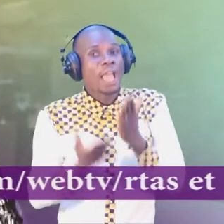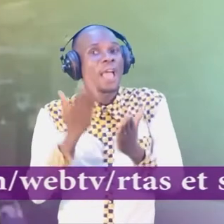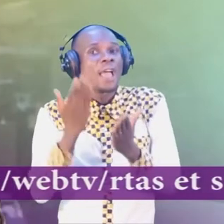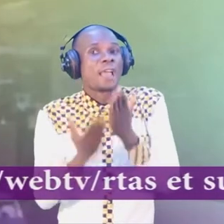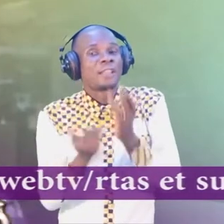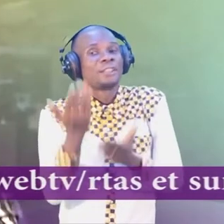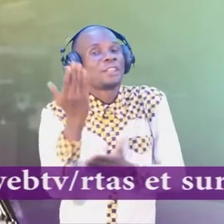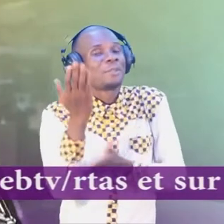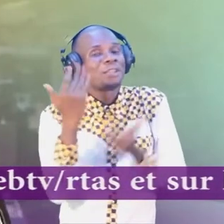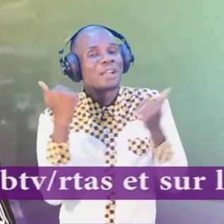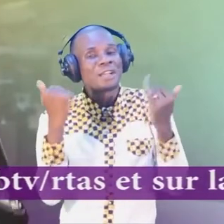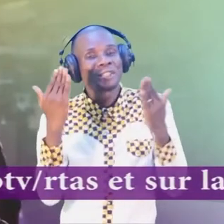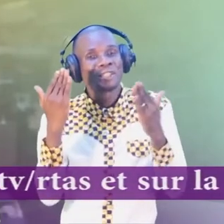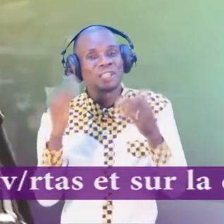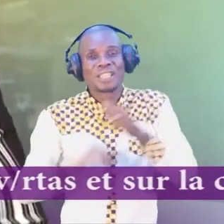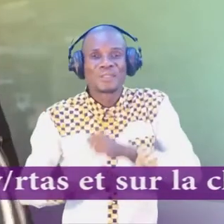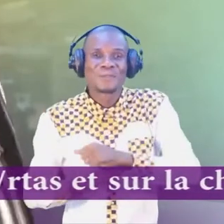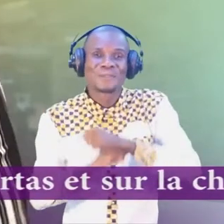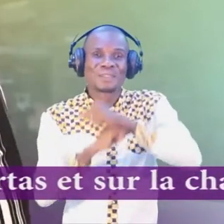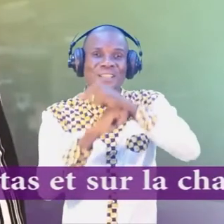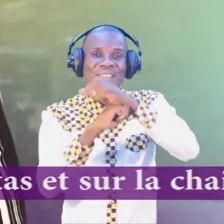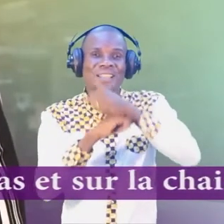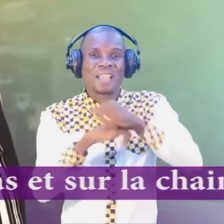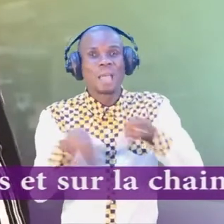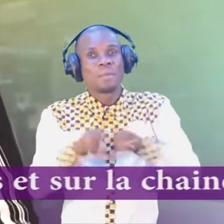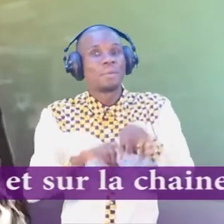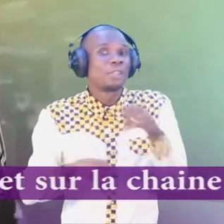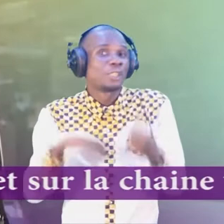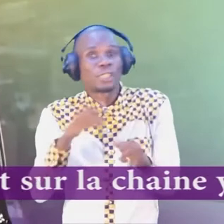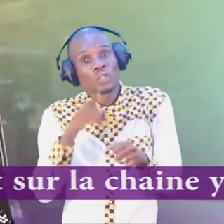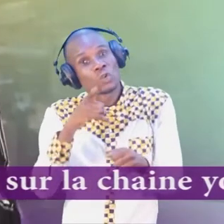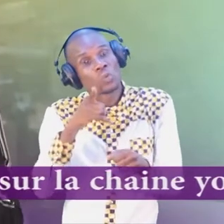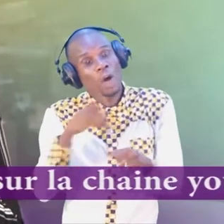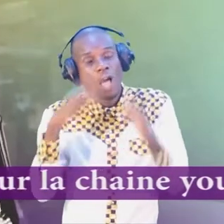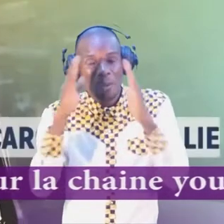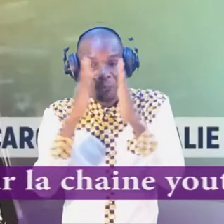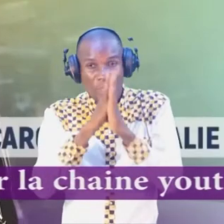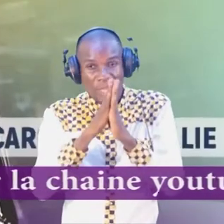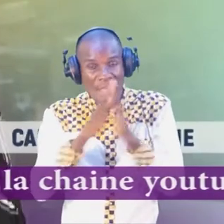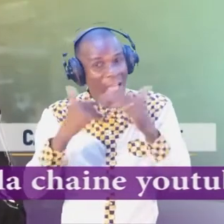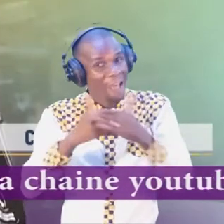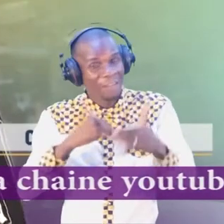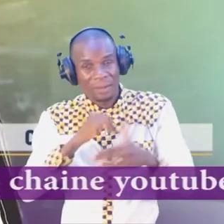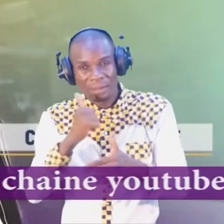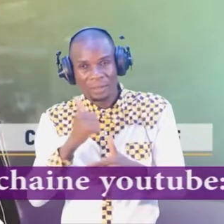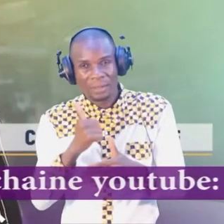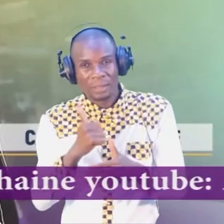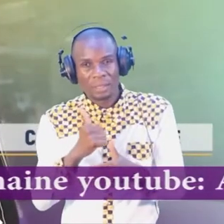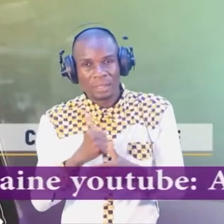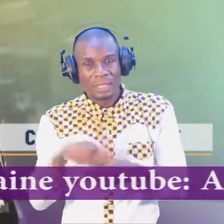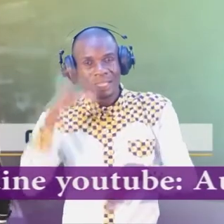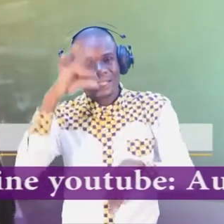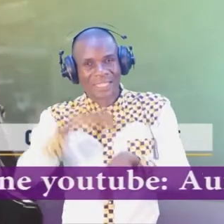kushinda tabia zote mbaya. Umwombe Mungu uwezo unaotosha. Ukiomba, waamini kwamba